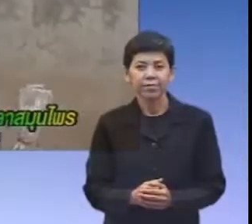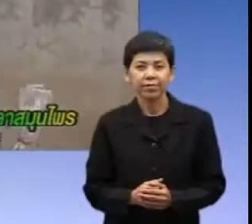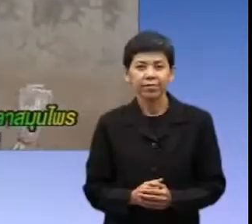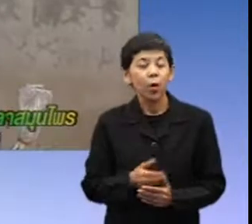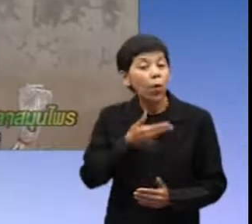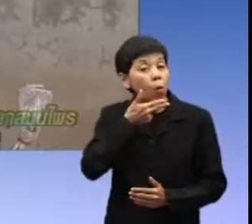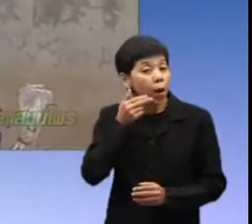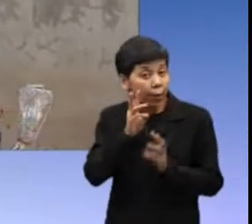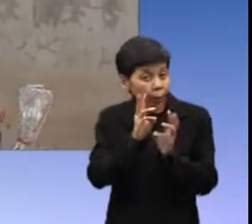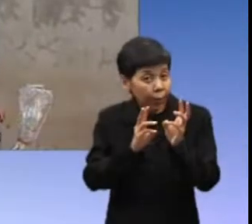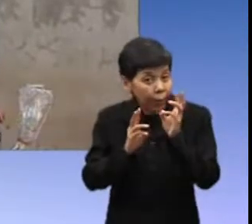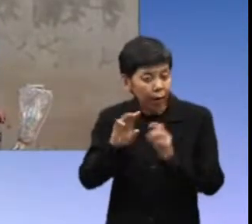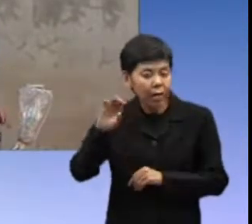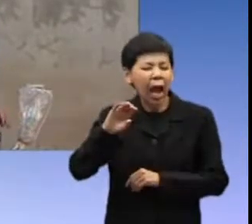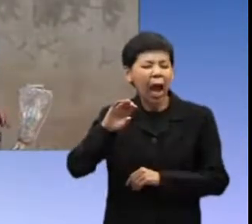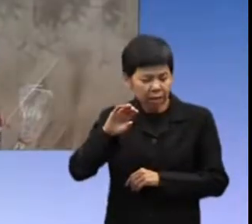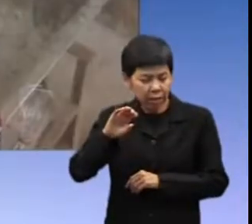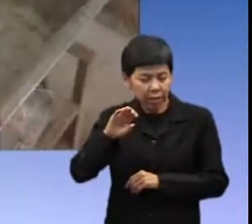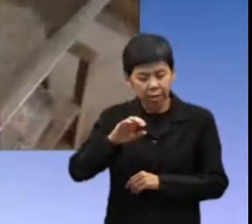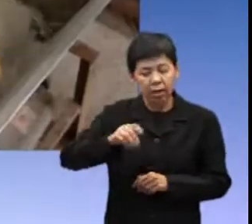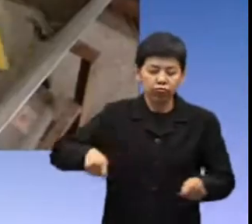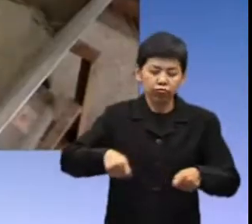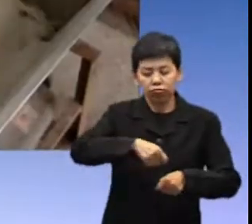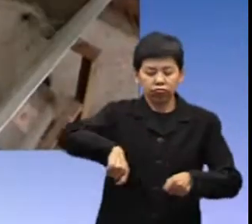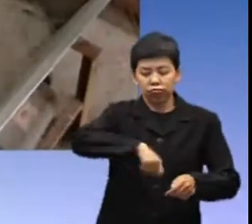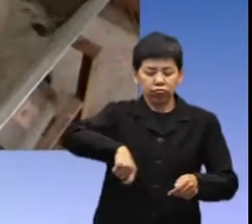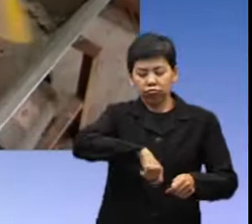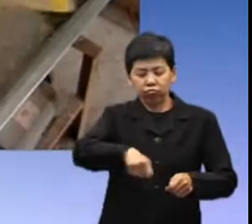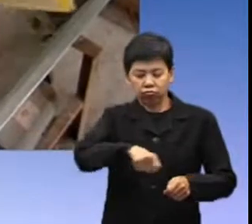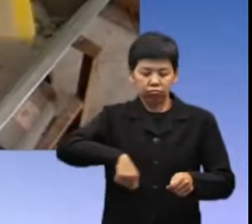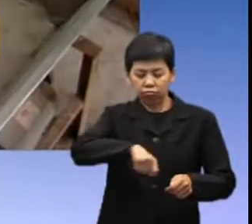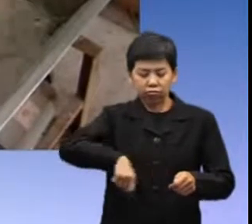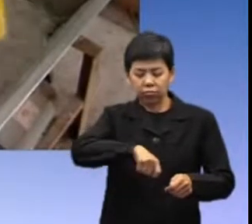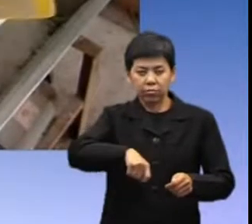ตามด้วยน้ำตาลทรายพริกไทยป่นคลุกเคล้าให้เข้ากัน